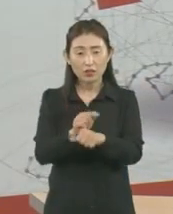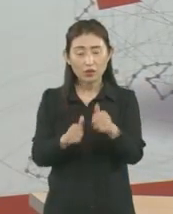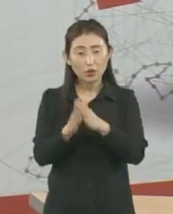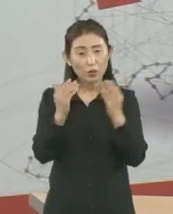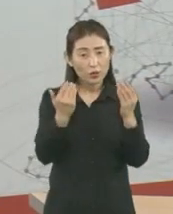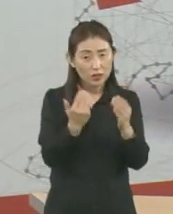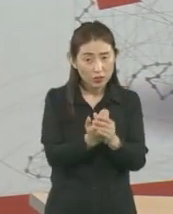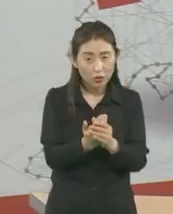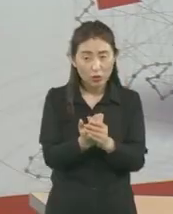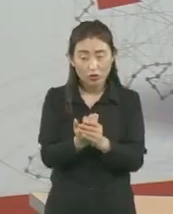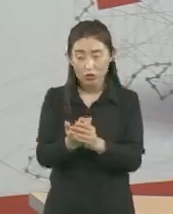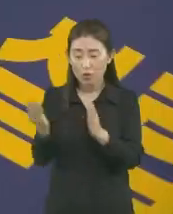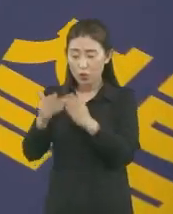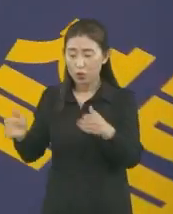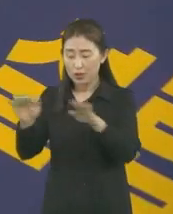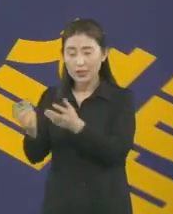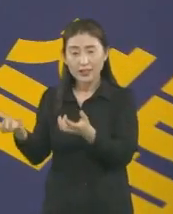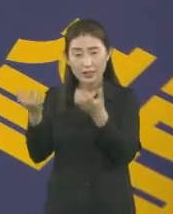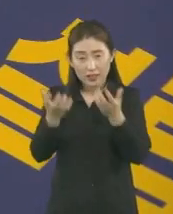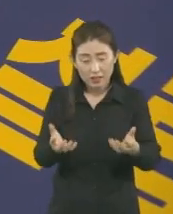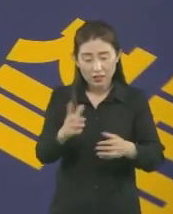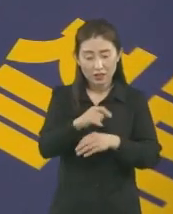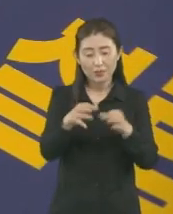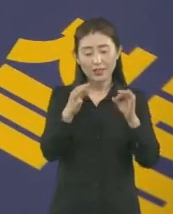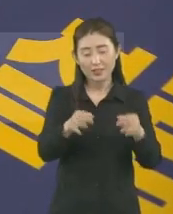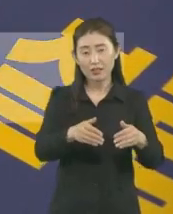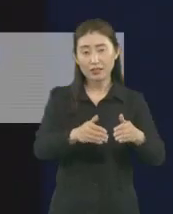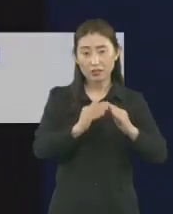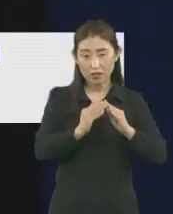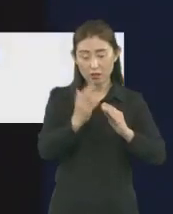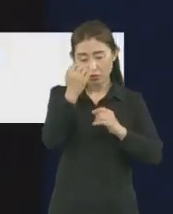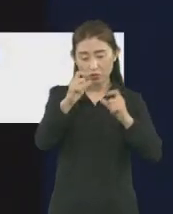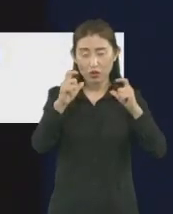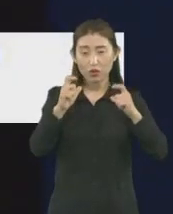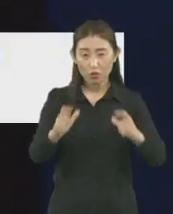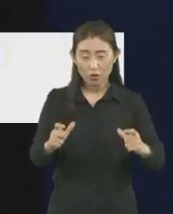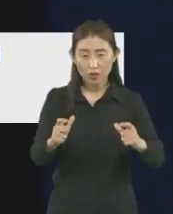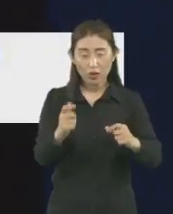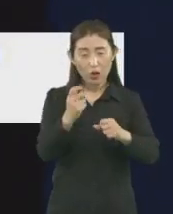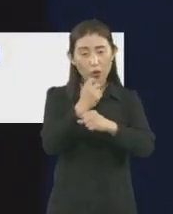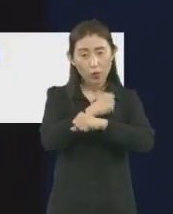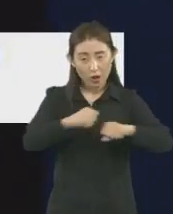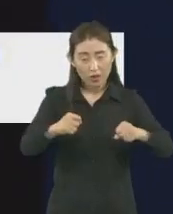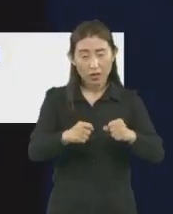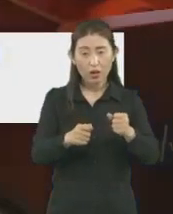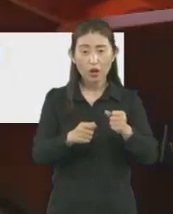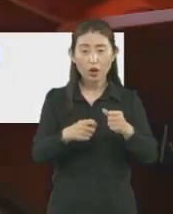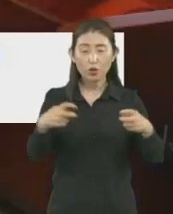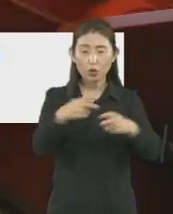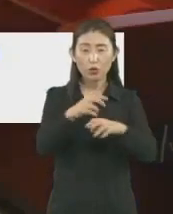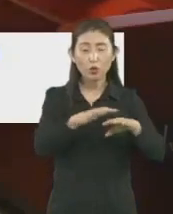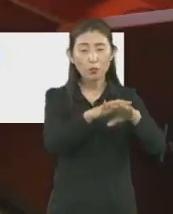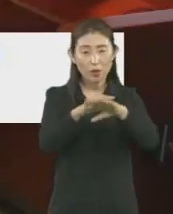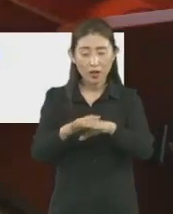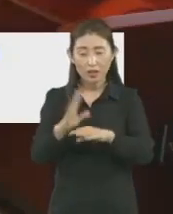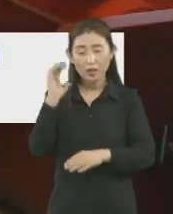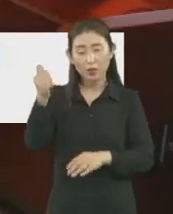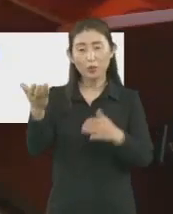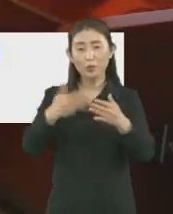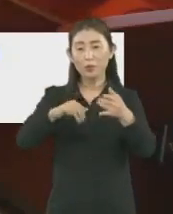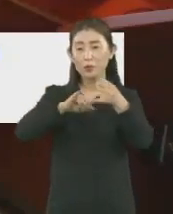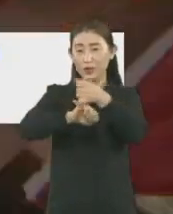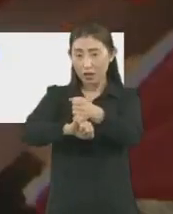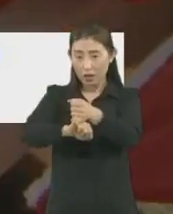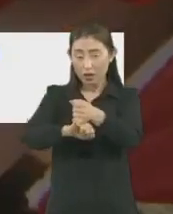완성과 수도권 공공기관 이전, 지방은행 설립, 충청권 광역교통망 구축 등은 모두 대통령 공약인데다